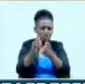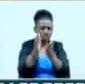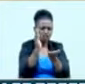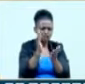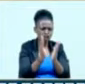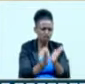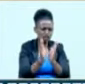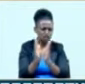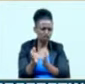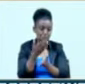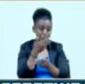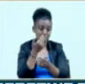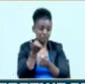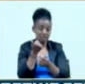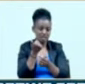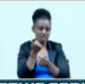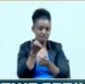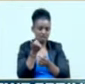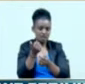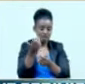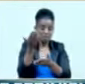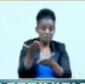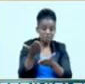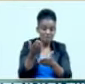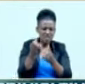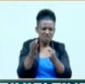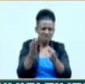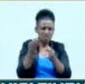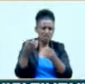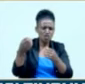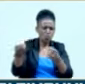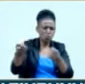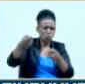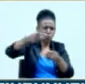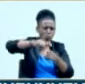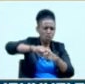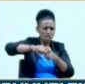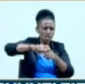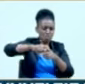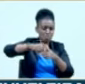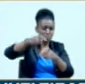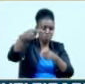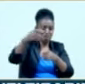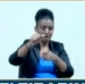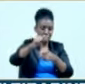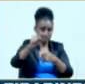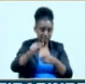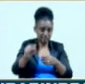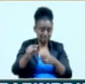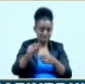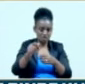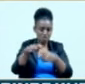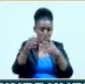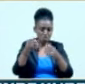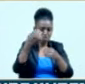byiciro ntago ari kuri feringa gaze ndayashizemo cyangwa iki ariko installation no